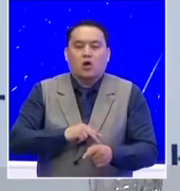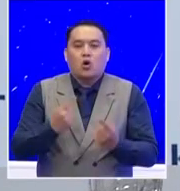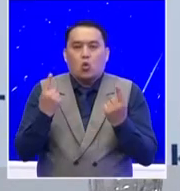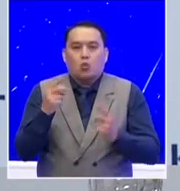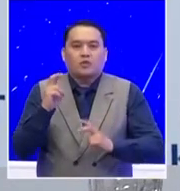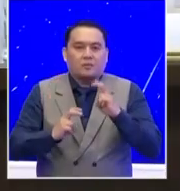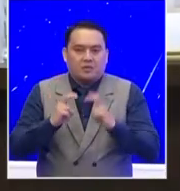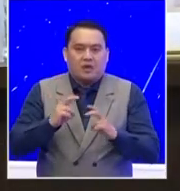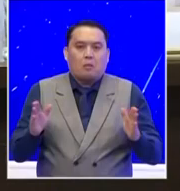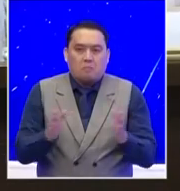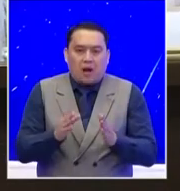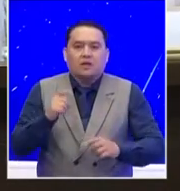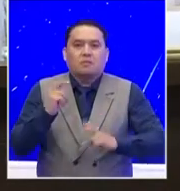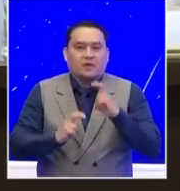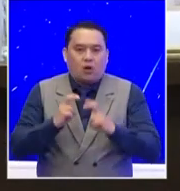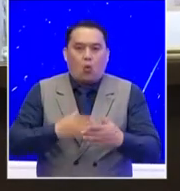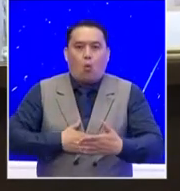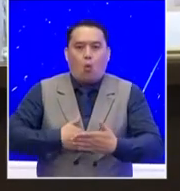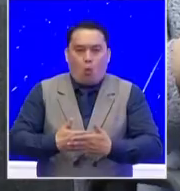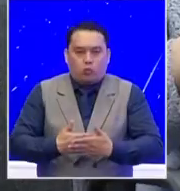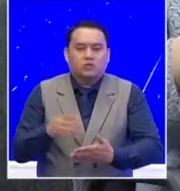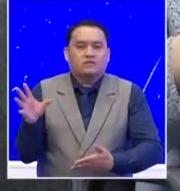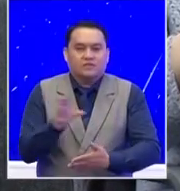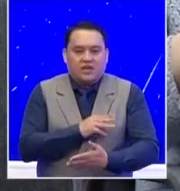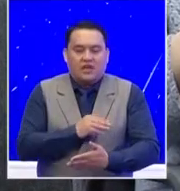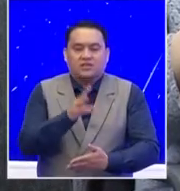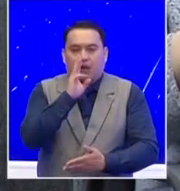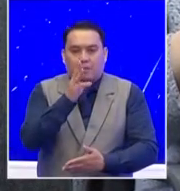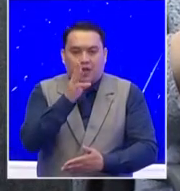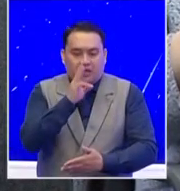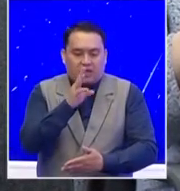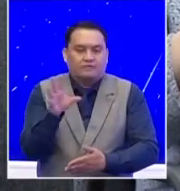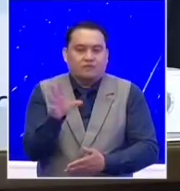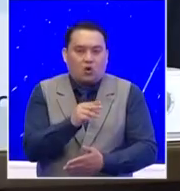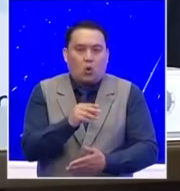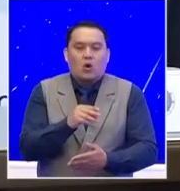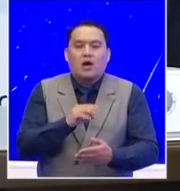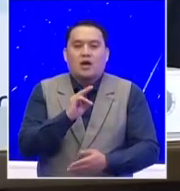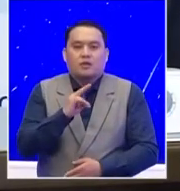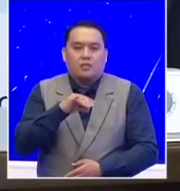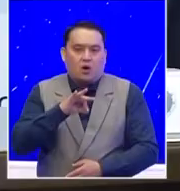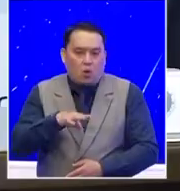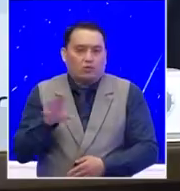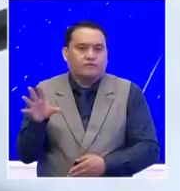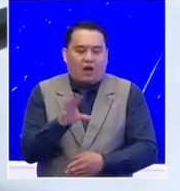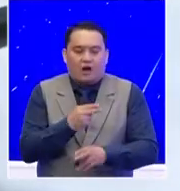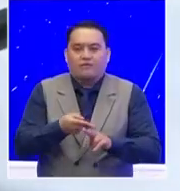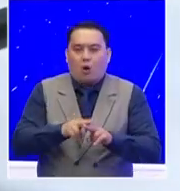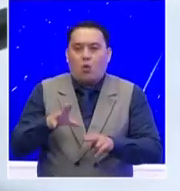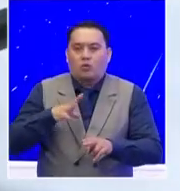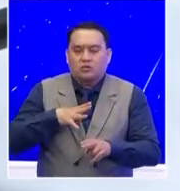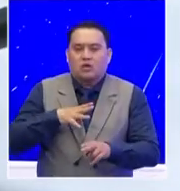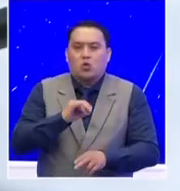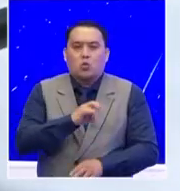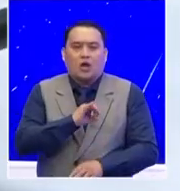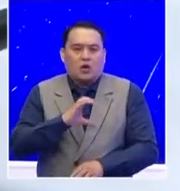крупных предприятий, находящихся в отпуске без сохранения заработной платы, а также сотрудники некоммерческих организаций, в их числе